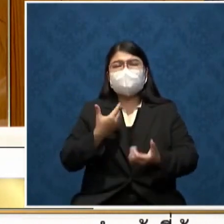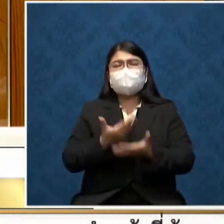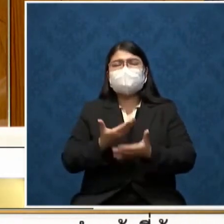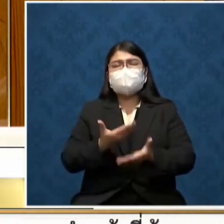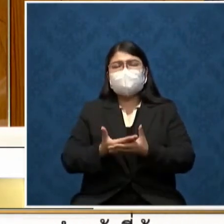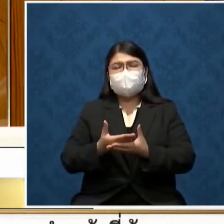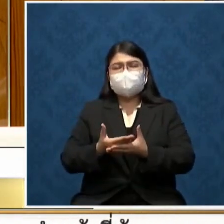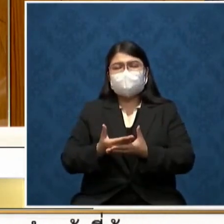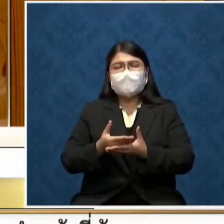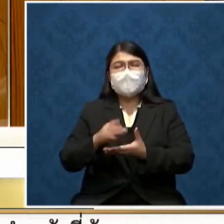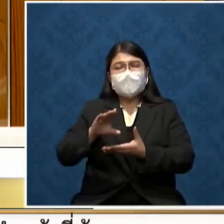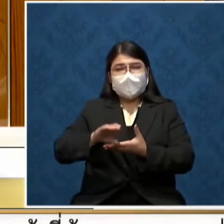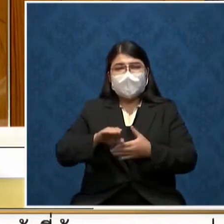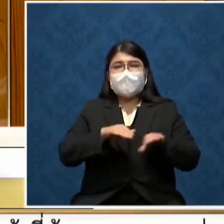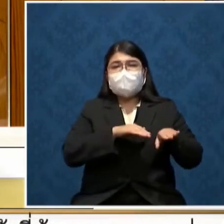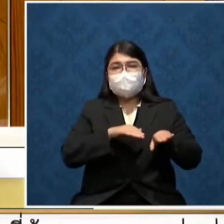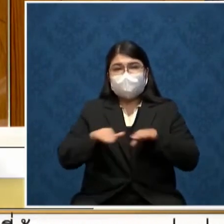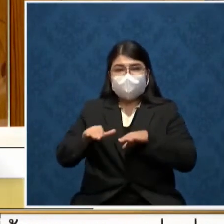อเพื่อนะครับ